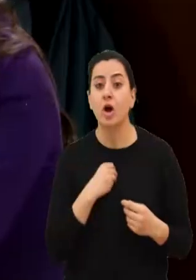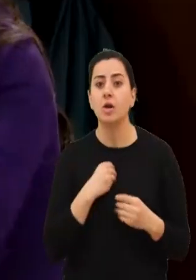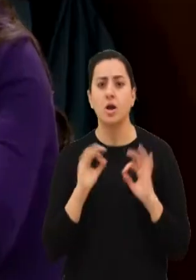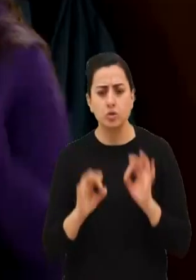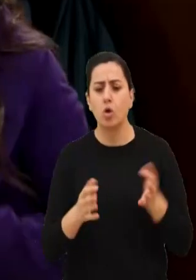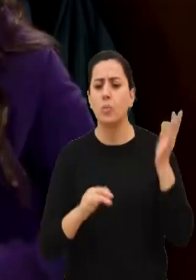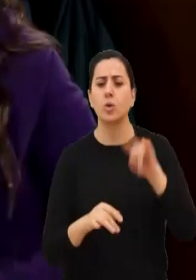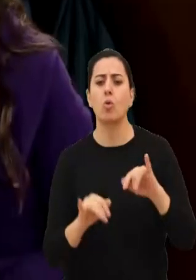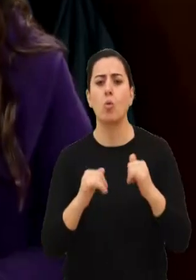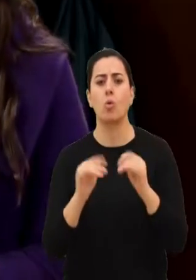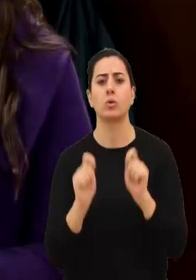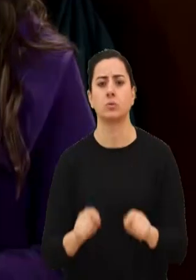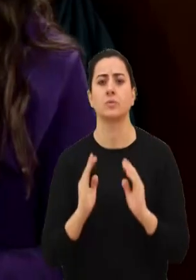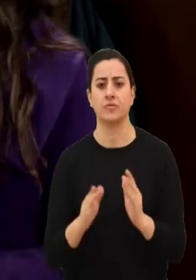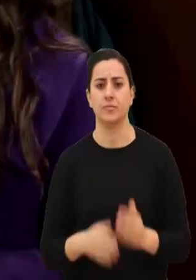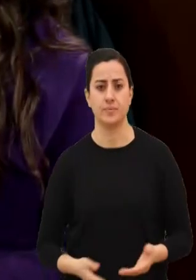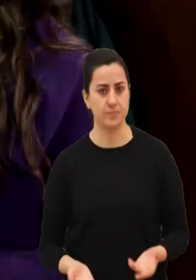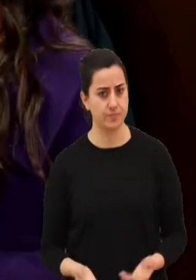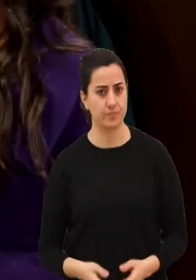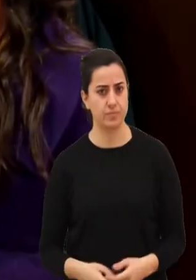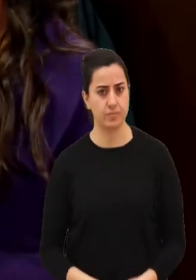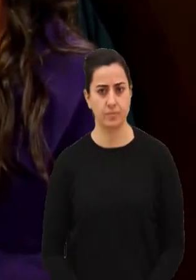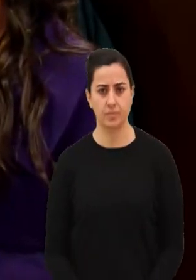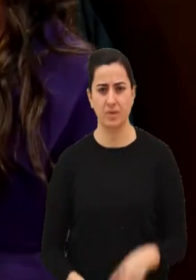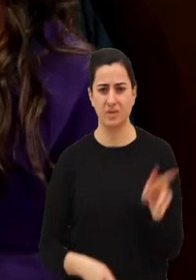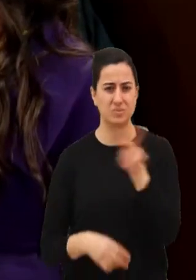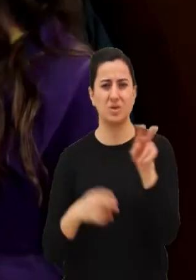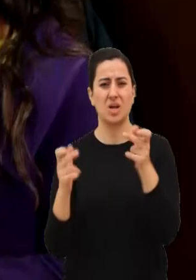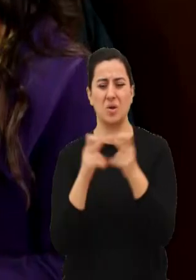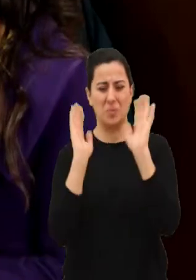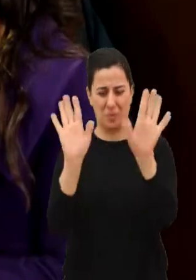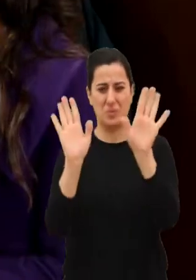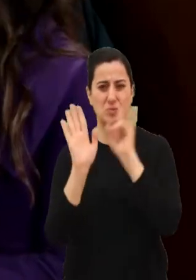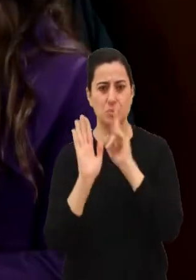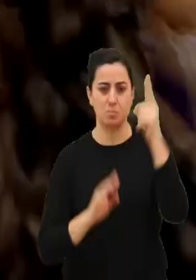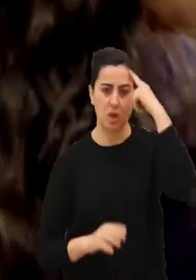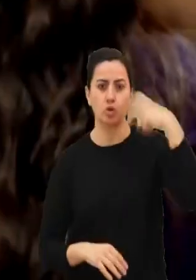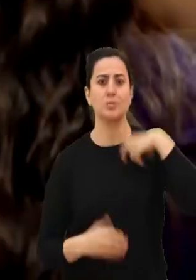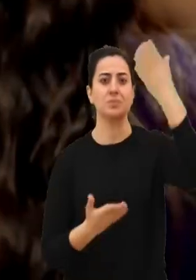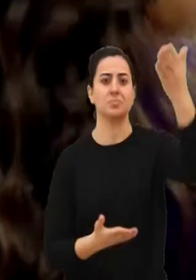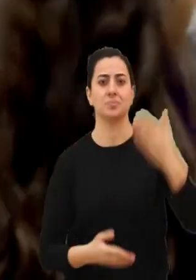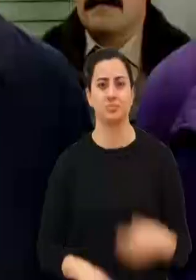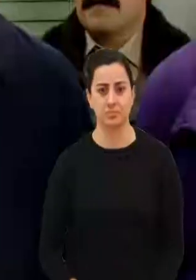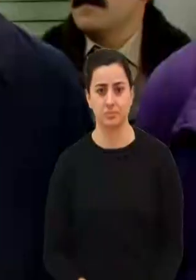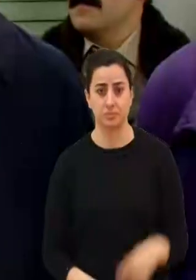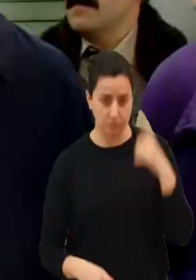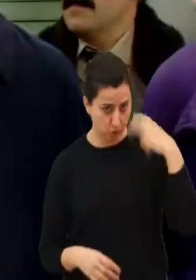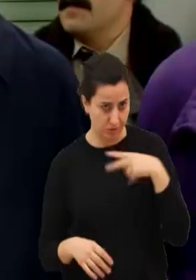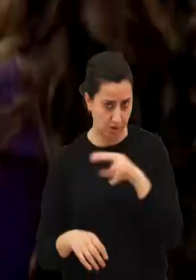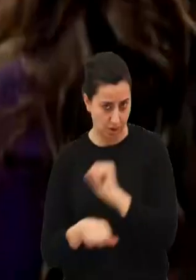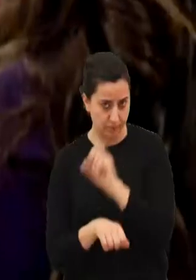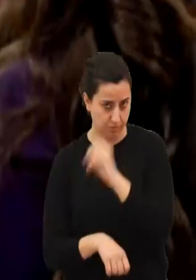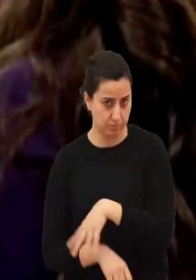söz verdi, sonra tekrar oynamaya devam ediyor. Ya kızım benim. Ya aranızda münakaşa etmeyin. Başkomiserim. Başkomiserim, içeri atalım mı